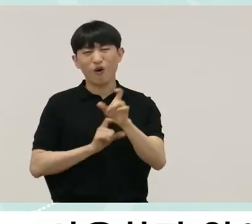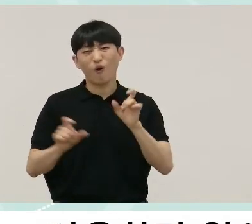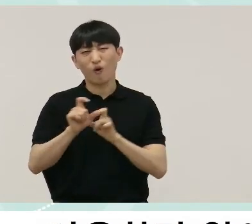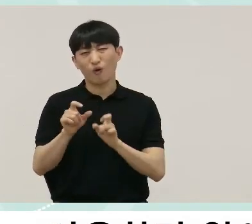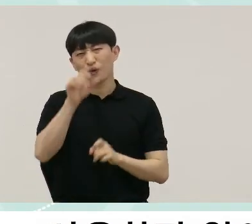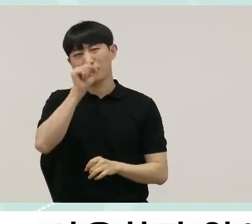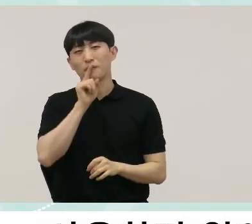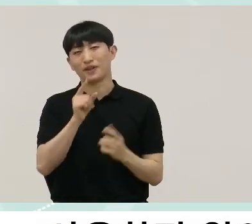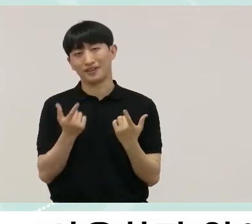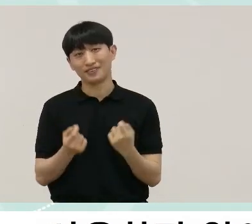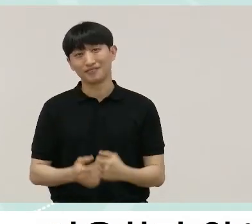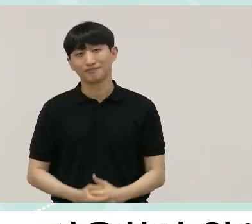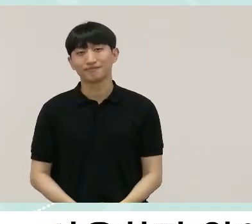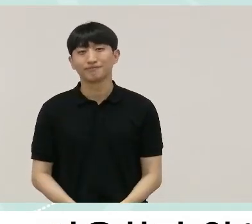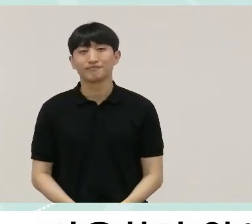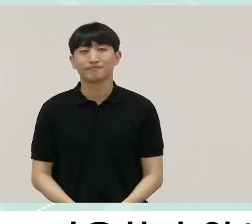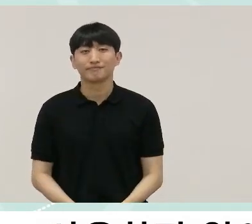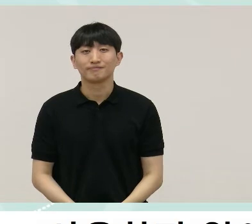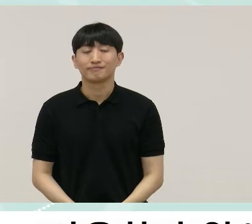얘기할 수 있습니다.